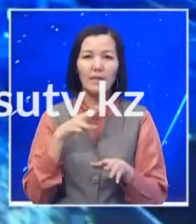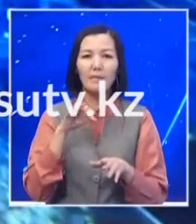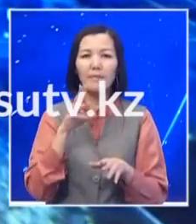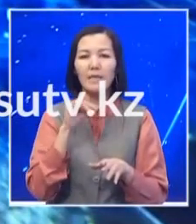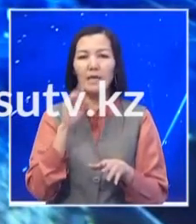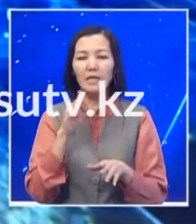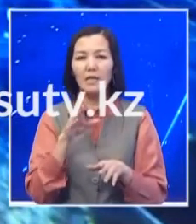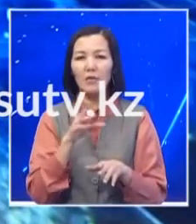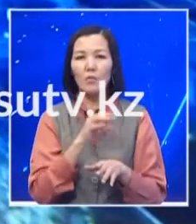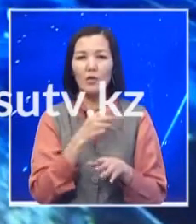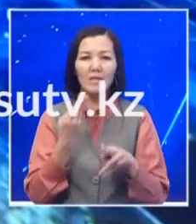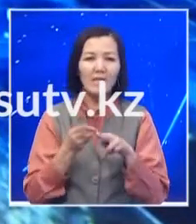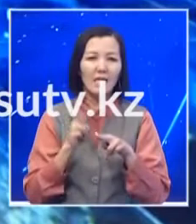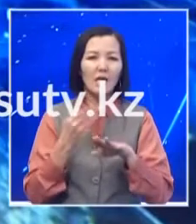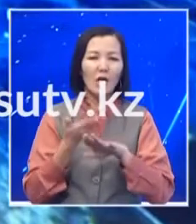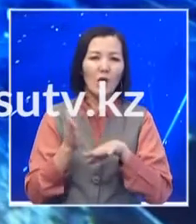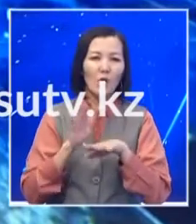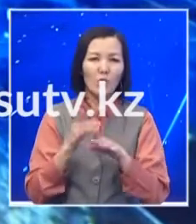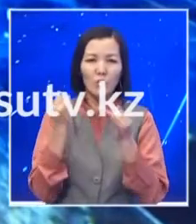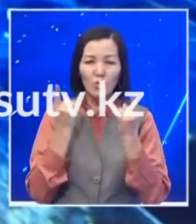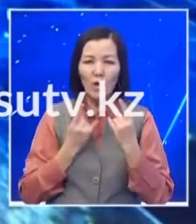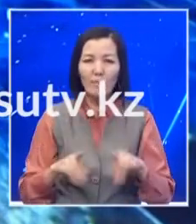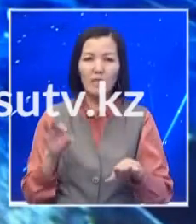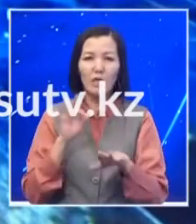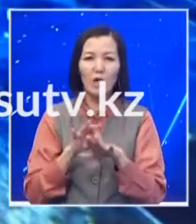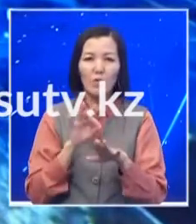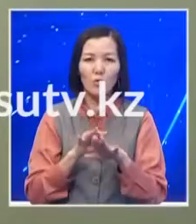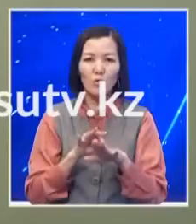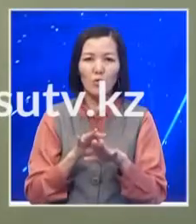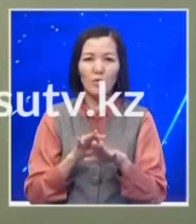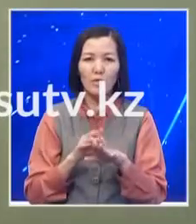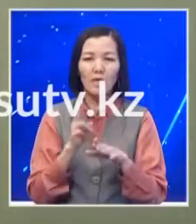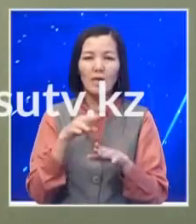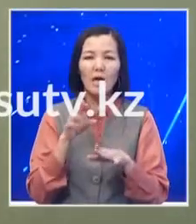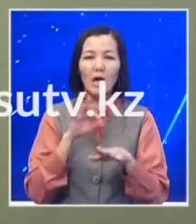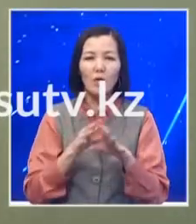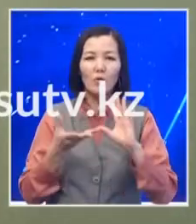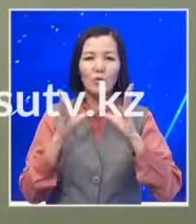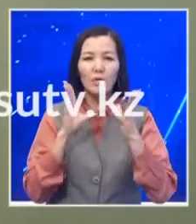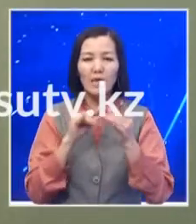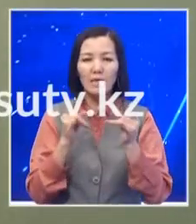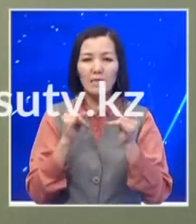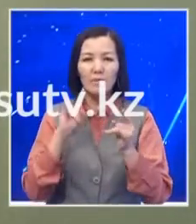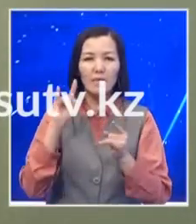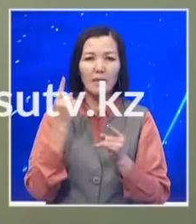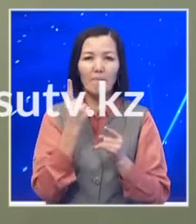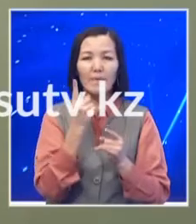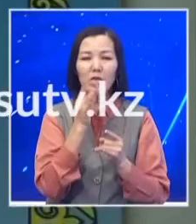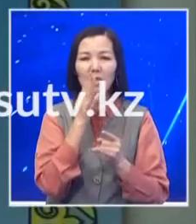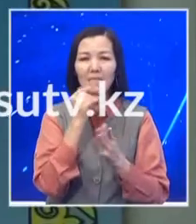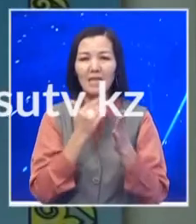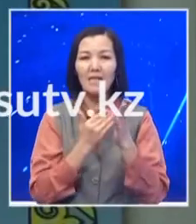педиатриялық урологиядағы ең ауыр туа біткен ақаулардың бірі саналатын. Аталған диагнозбен туған балаларға тек 1 жастан асқанда